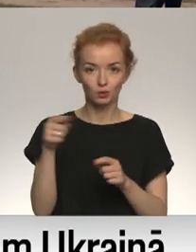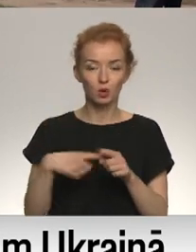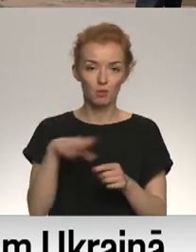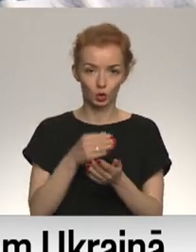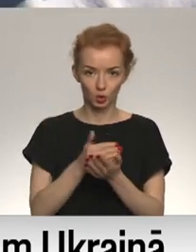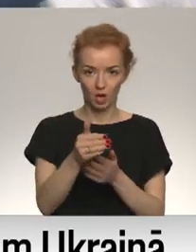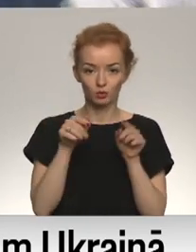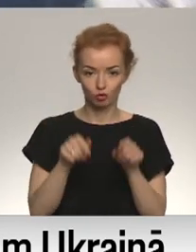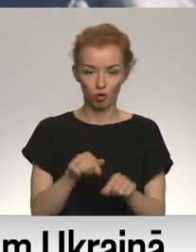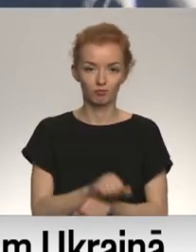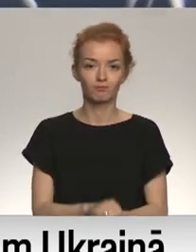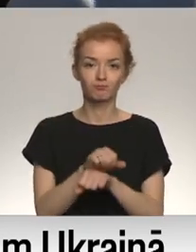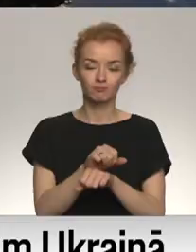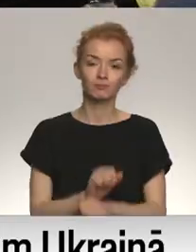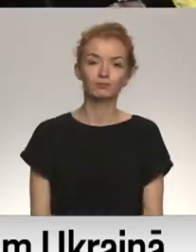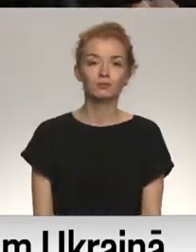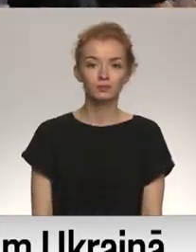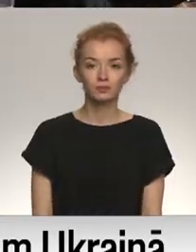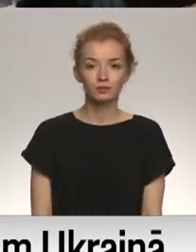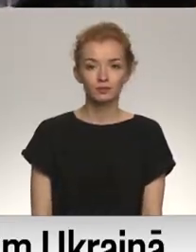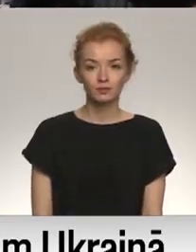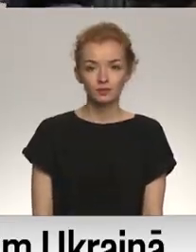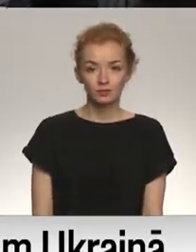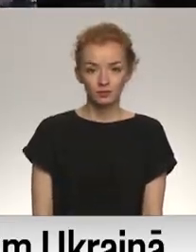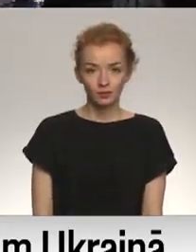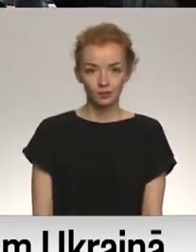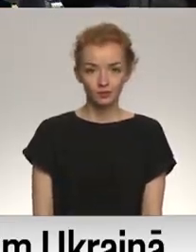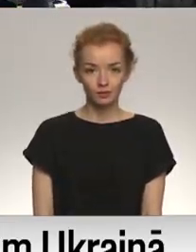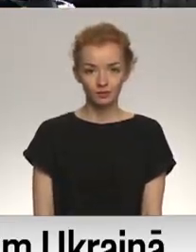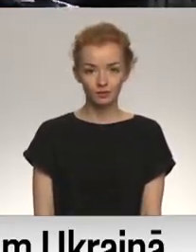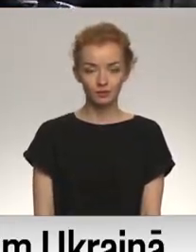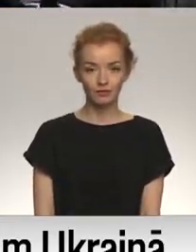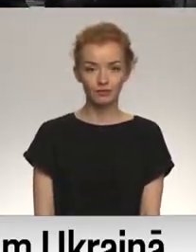turpināsim to darīt. Vita Ānstrate, Igors Stāts, Latvijas televīzija.